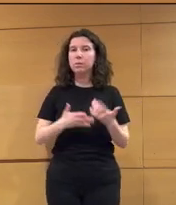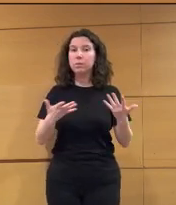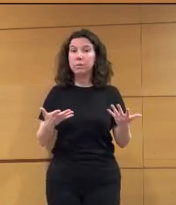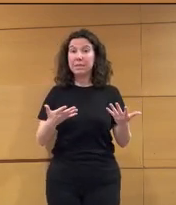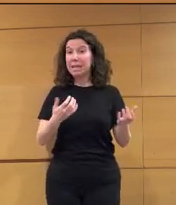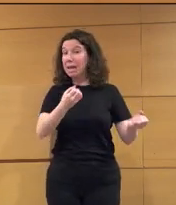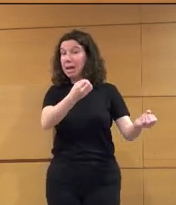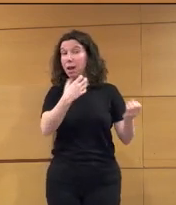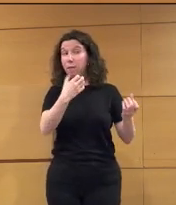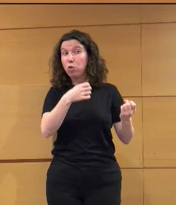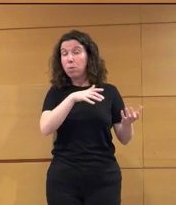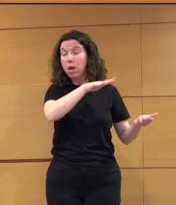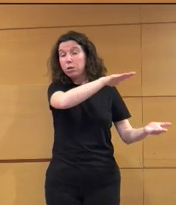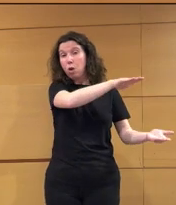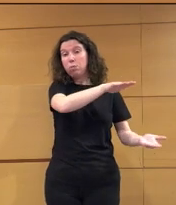aquesta informació